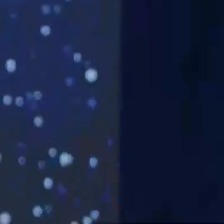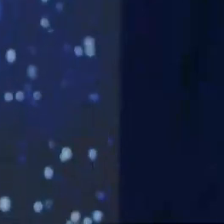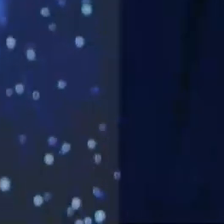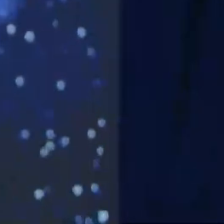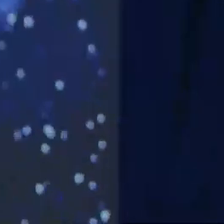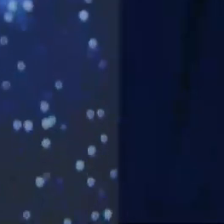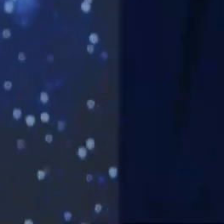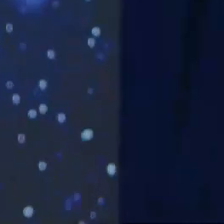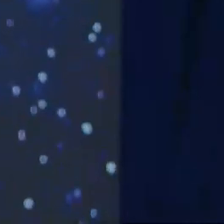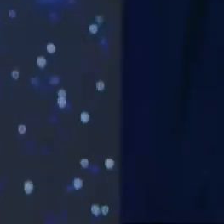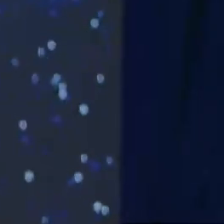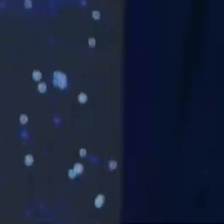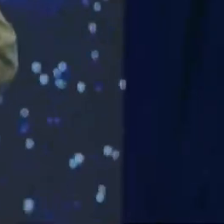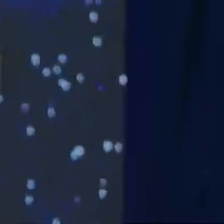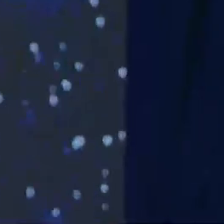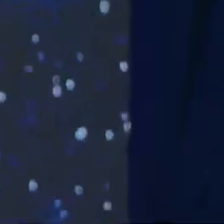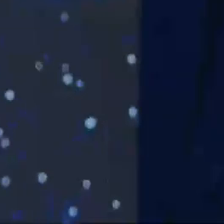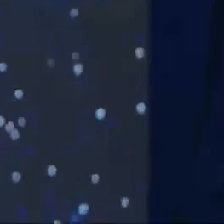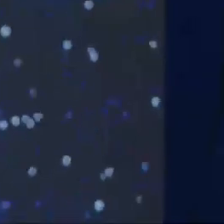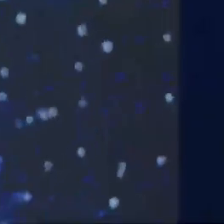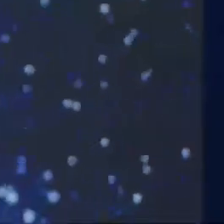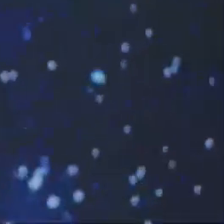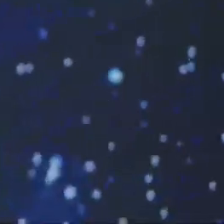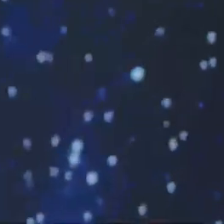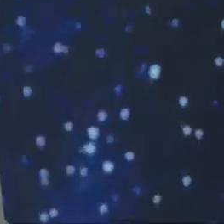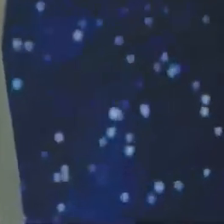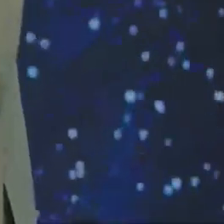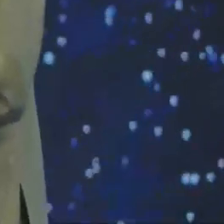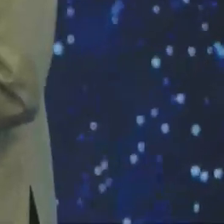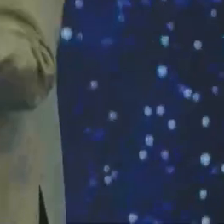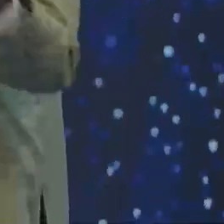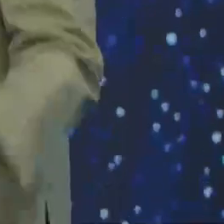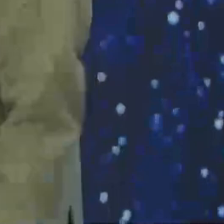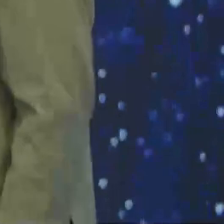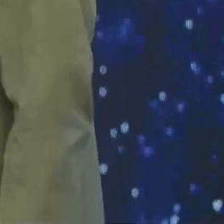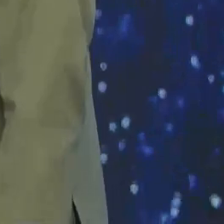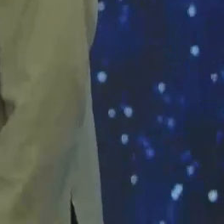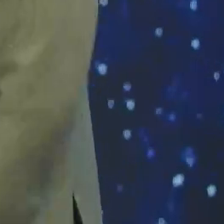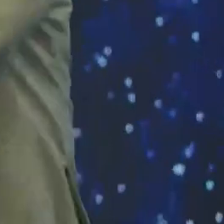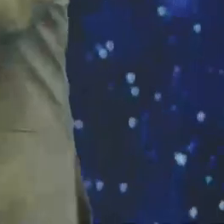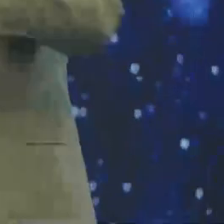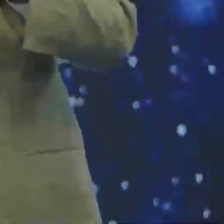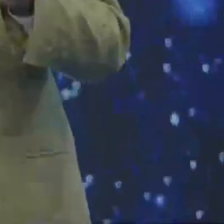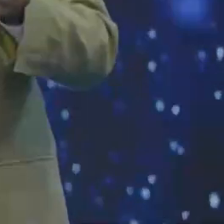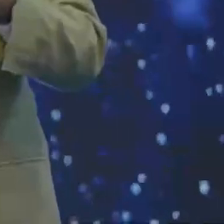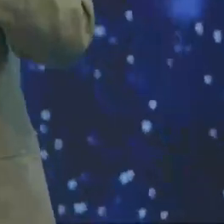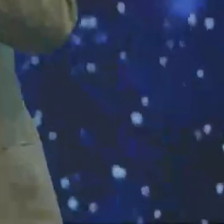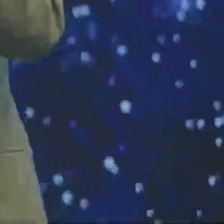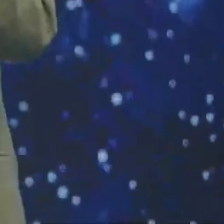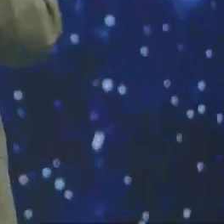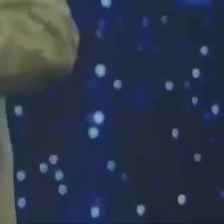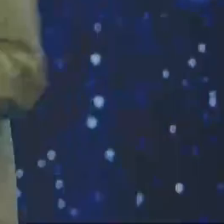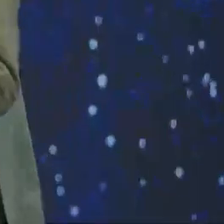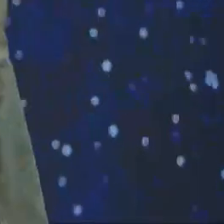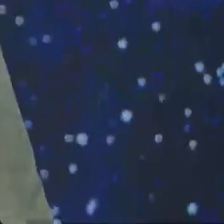alors. Et c'est pourquoi je disais hier, nous ne sommes pas là pour le divertissement. Nous ne sommes pas